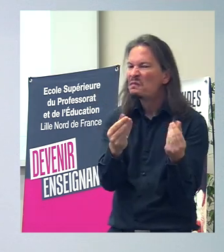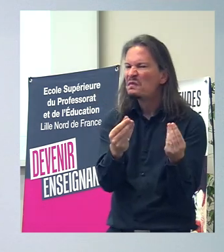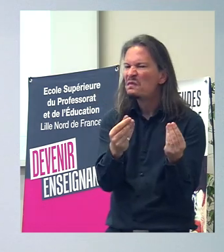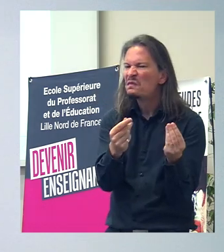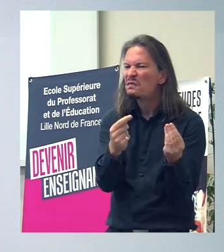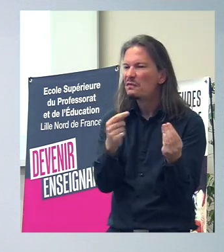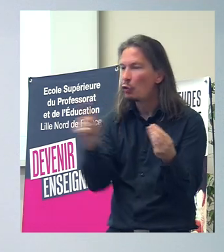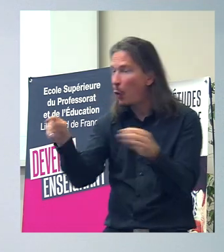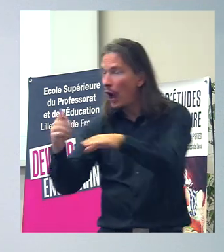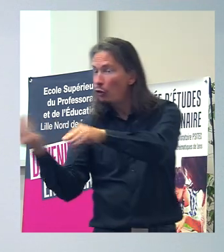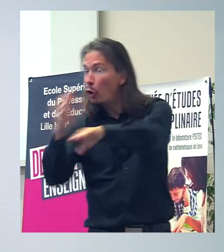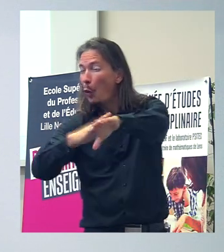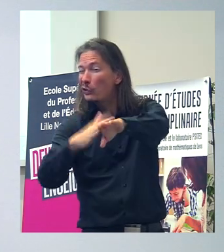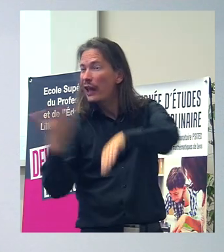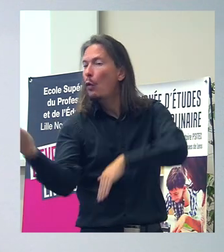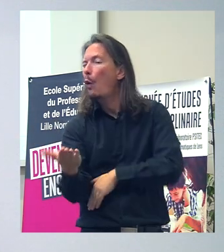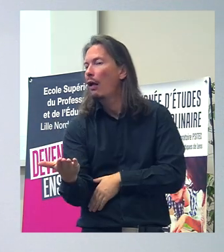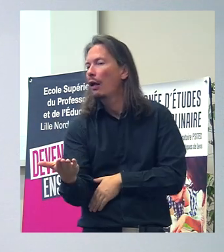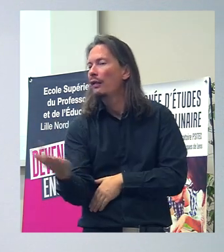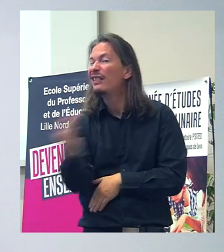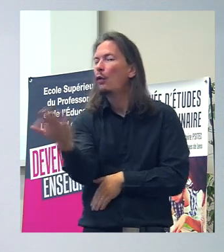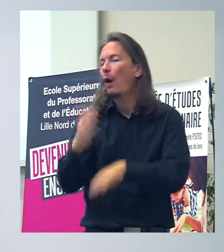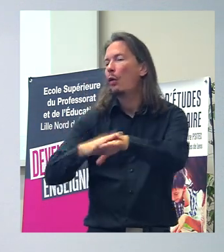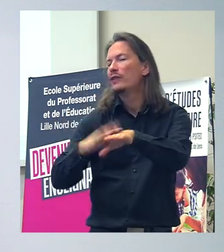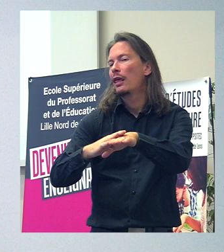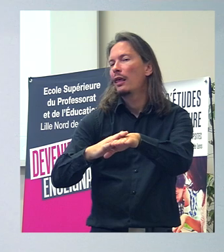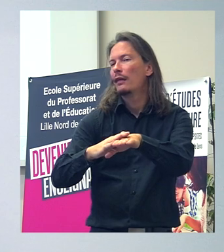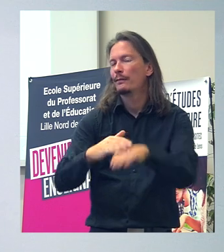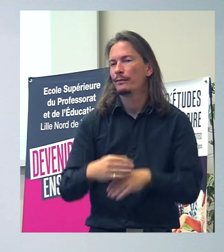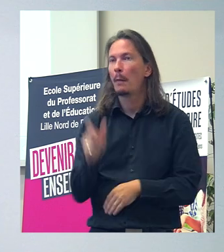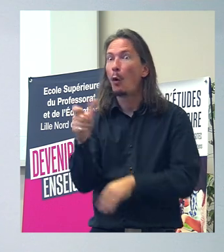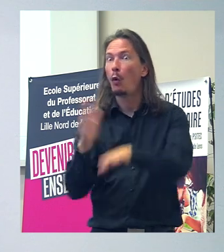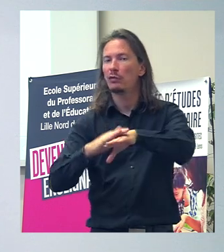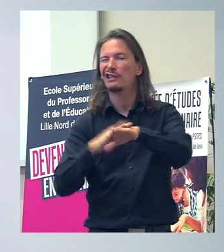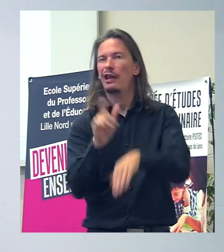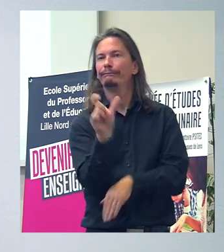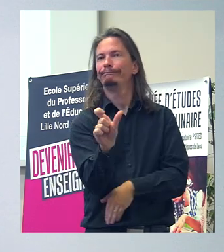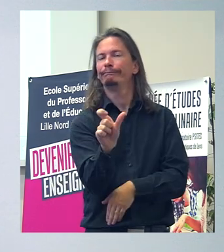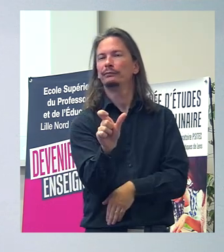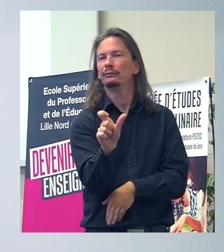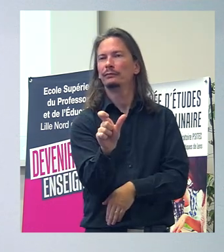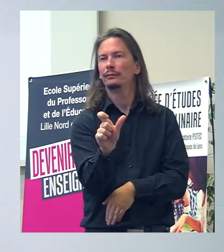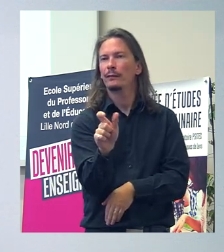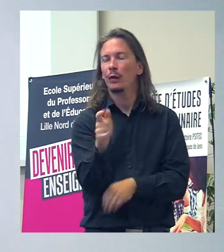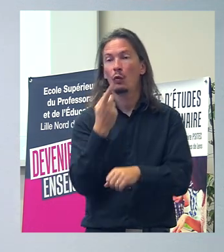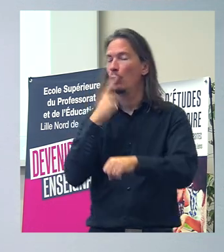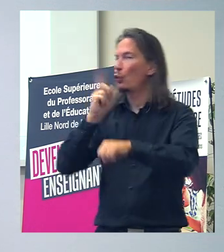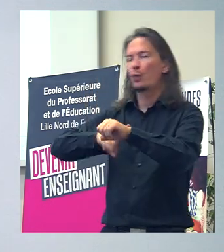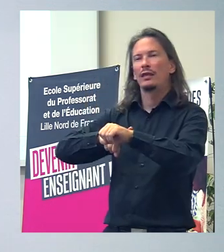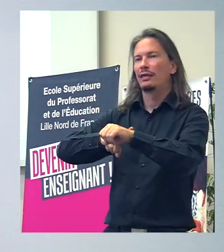quel conseil lui donnerais-tu? Le mot « conseil » fait que,